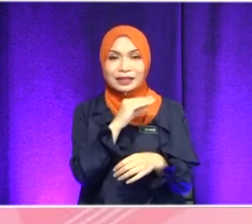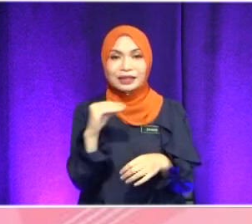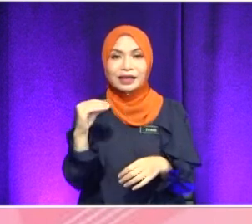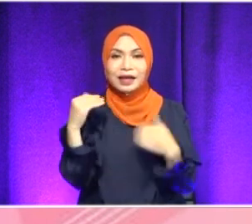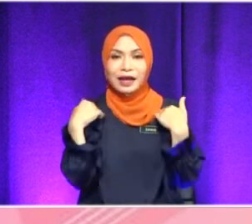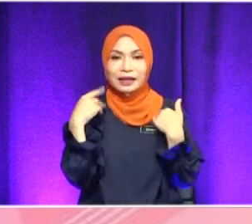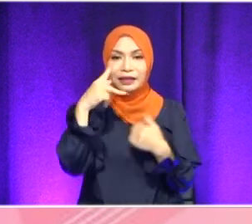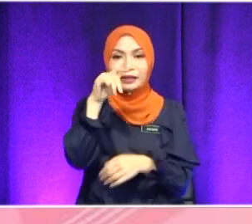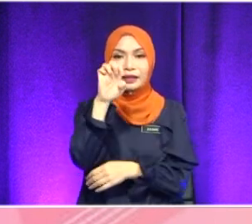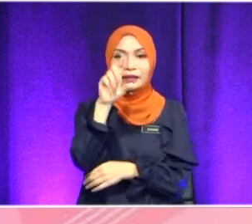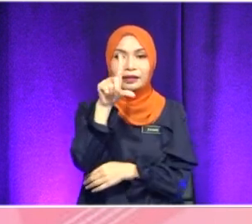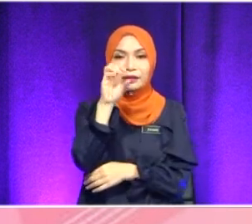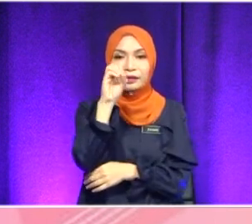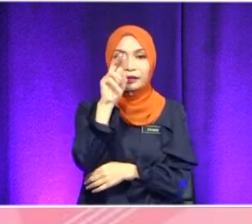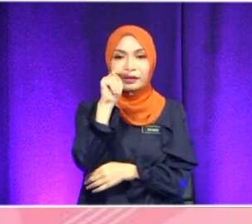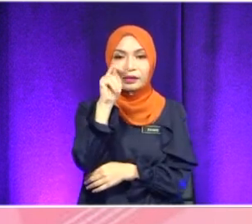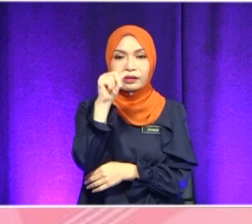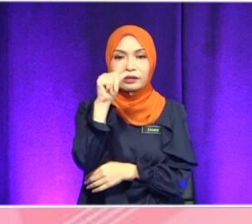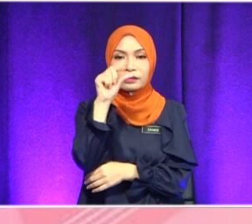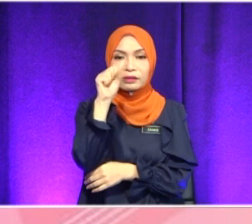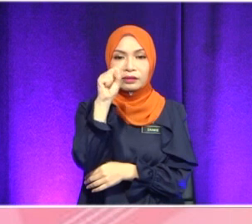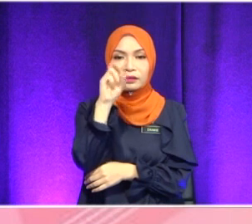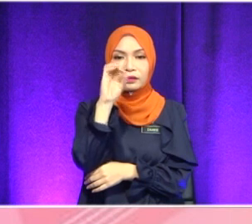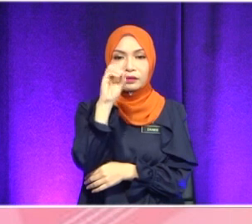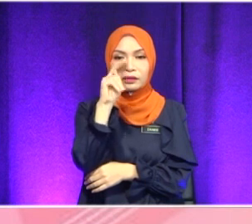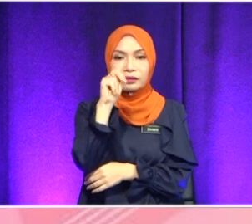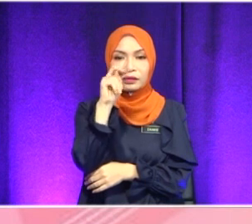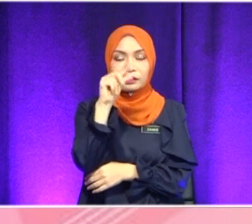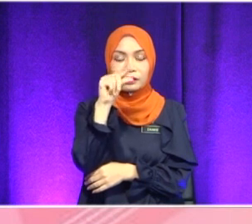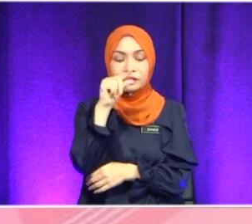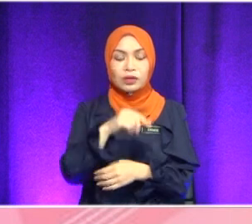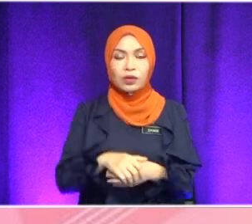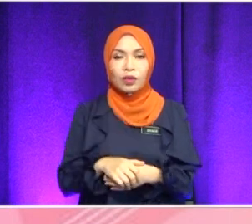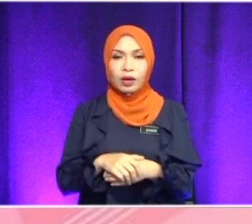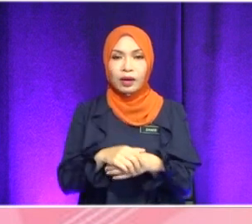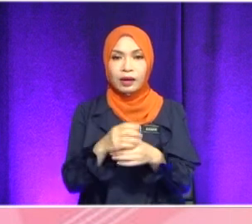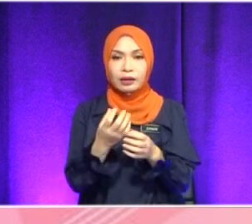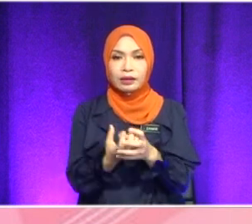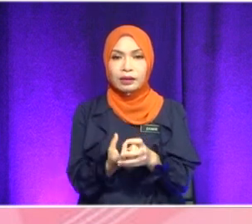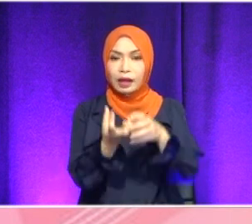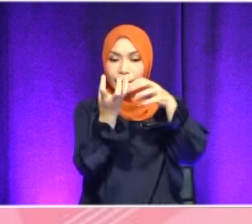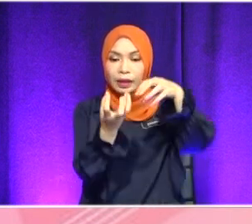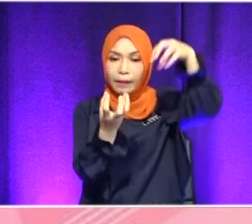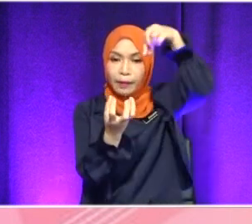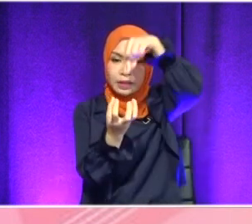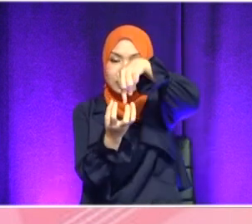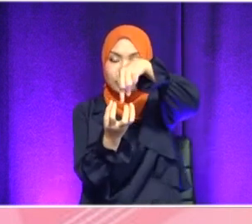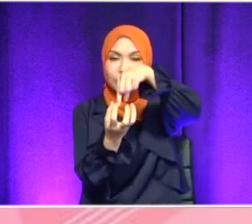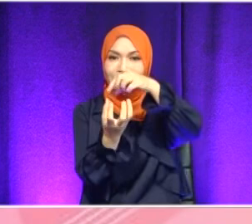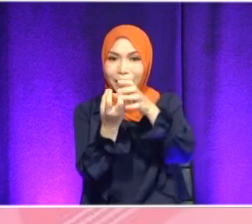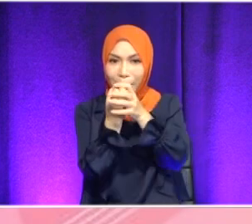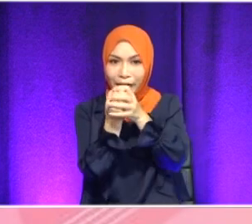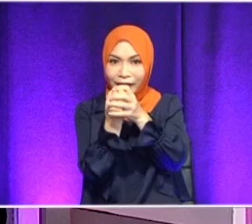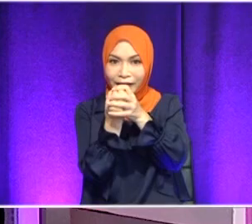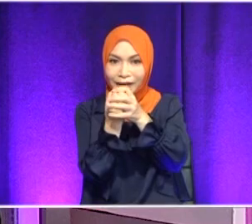menyerap nutrien daripada serangga tersebut jadi dia akan memperoleh dana itu Legendary pada storage yang diperangkap tadi